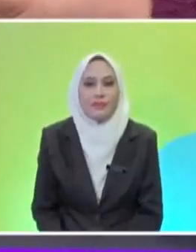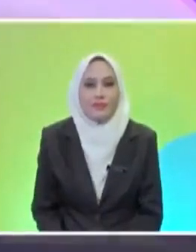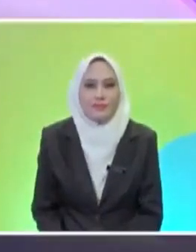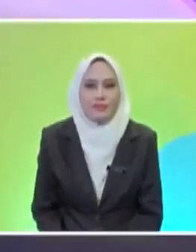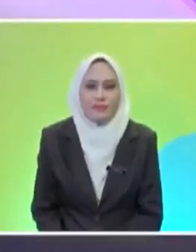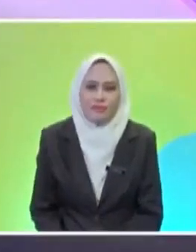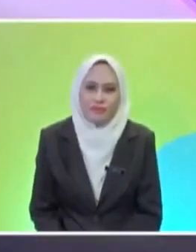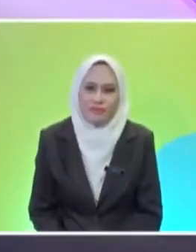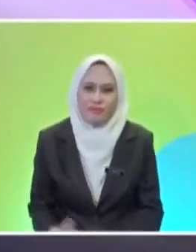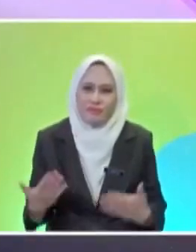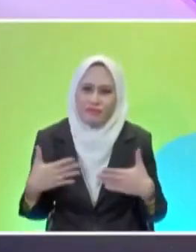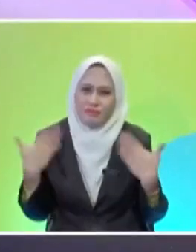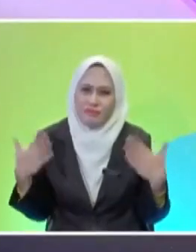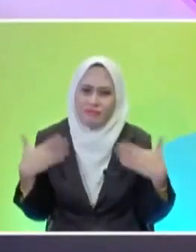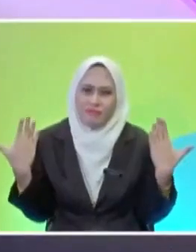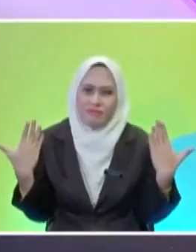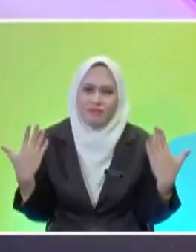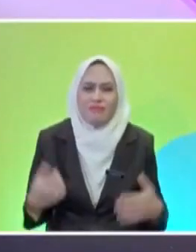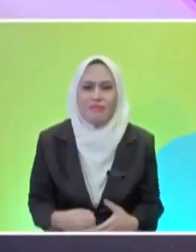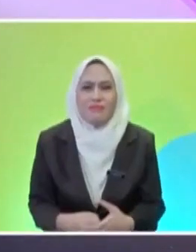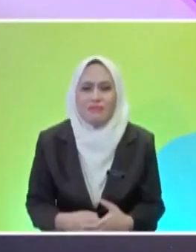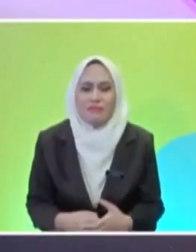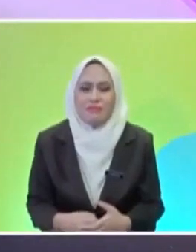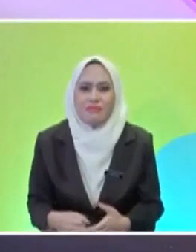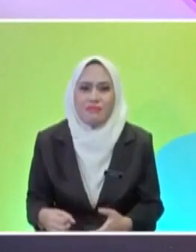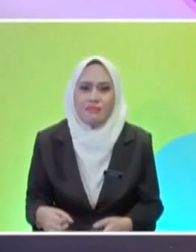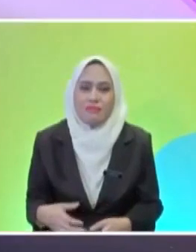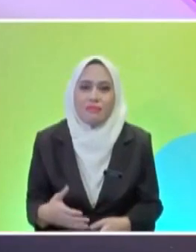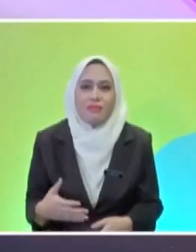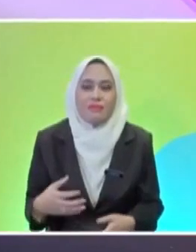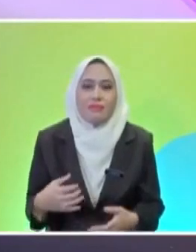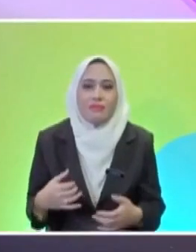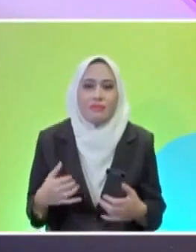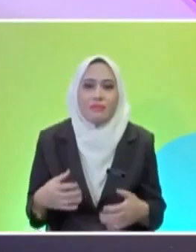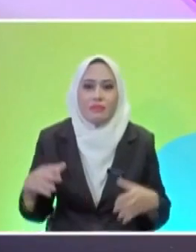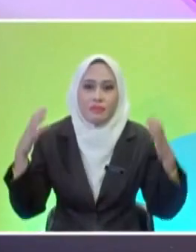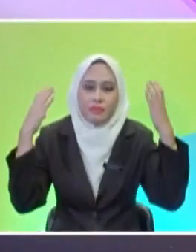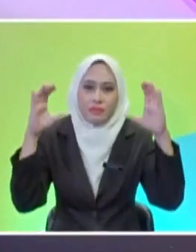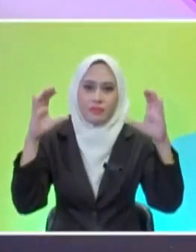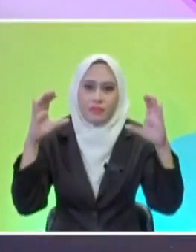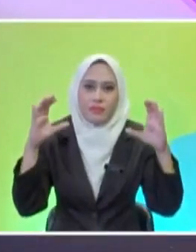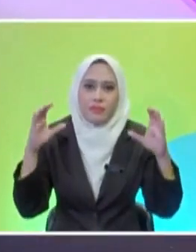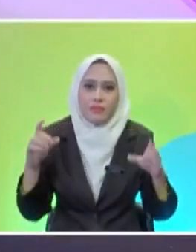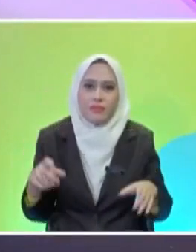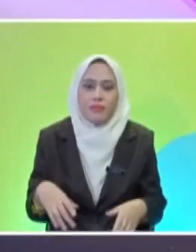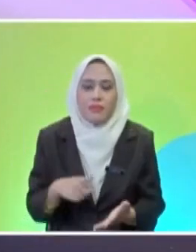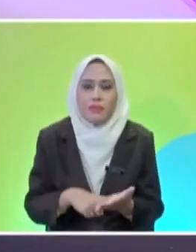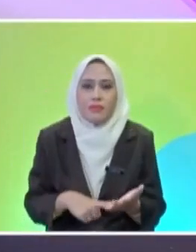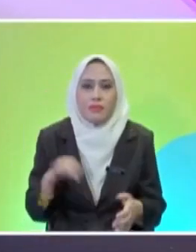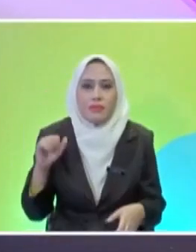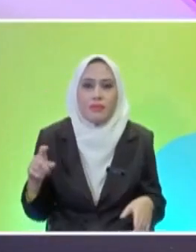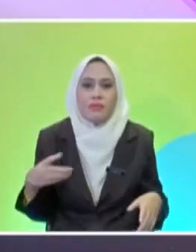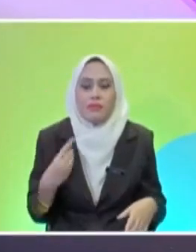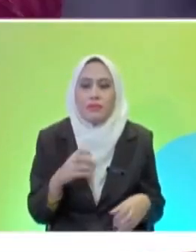Menarik ni cikgu. Cikgu, saya rasa kita sudah belajar mengenai hari, mengenai semalam, esok. Cikgu, apa yang sama-sama sebenarnya kita belajar hari ini,